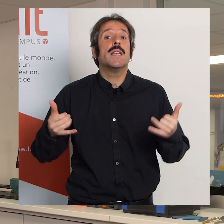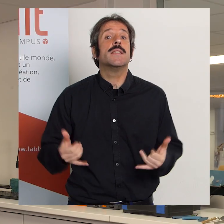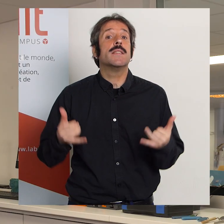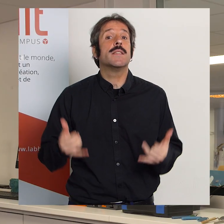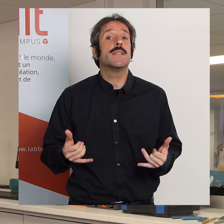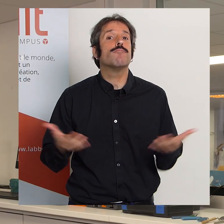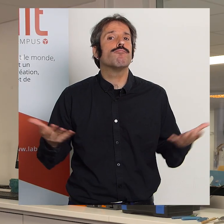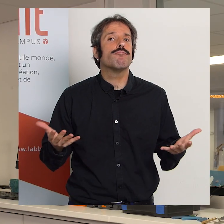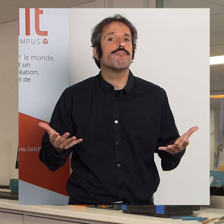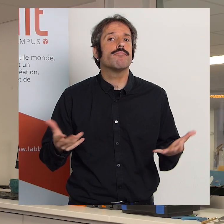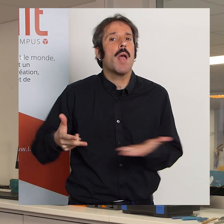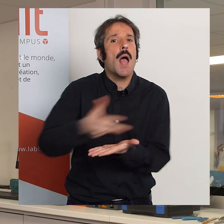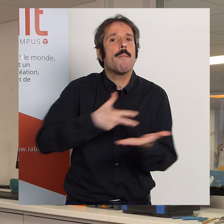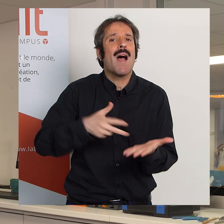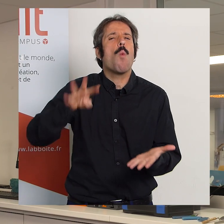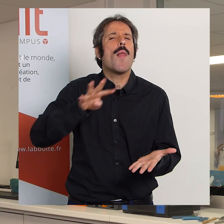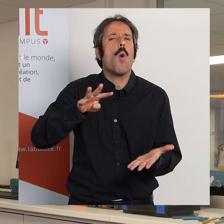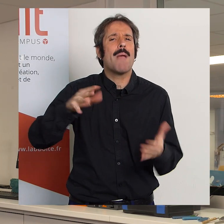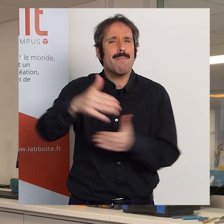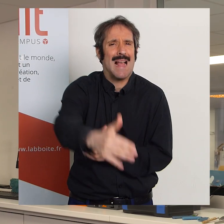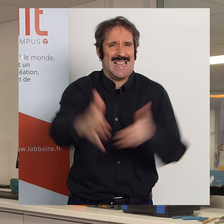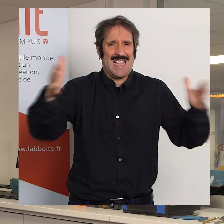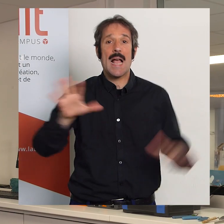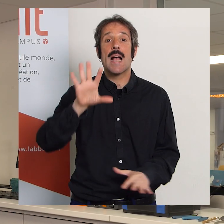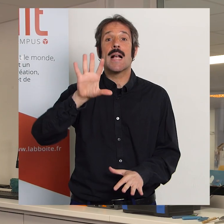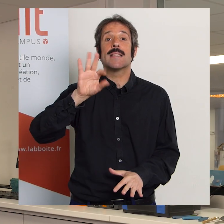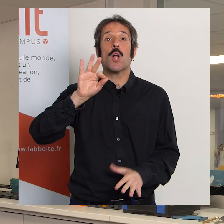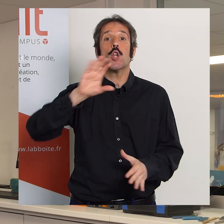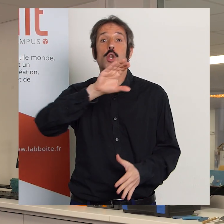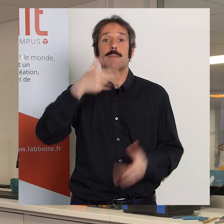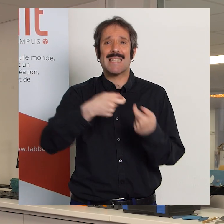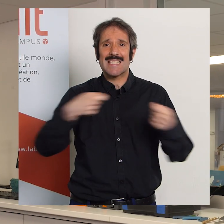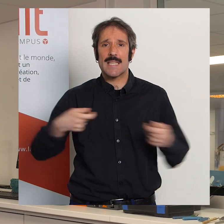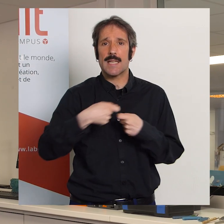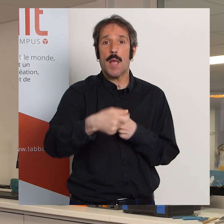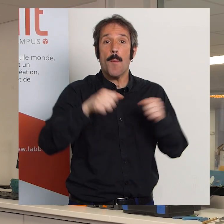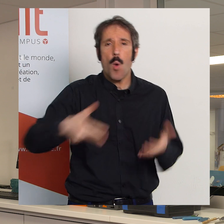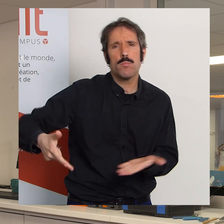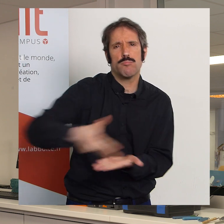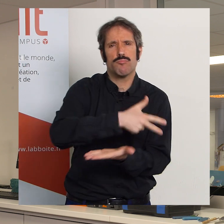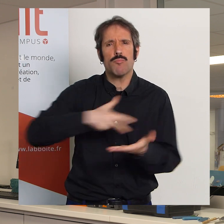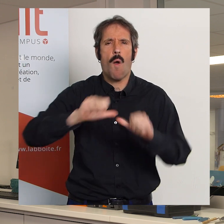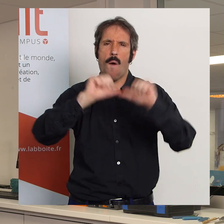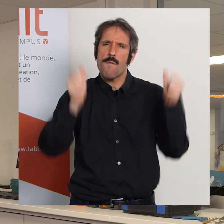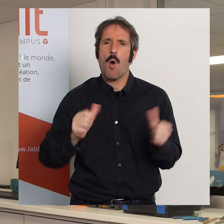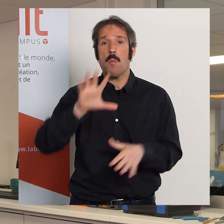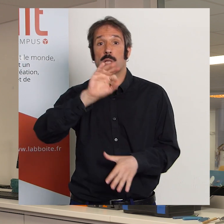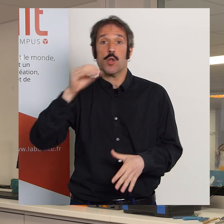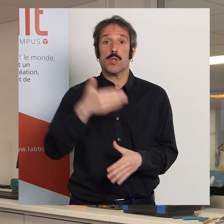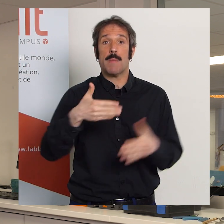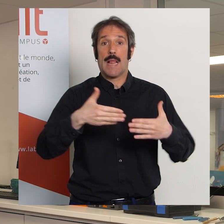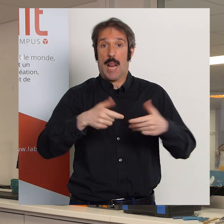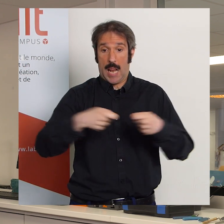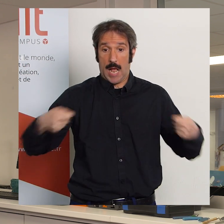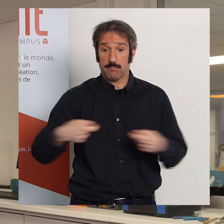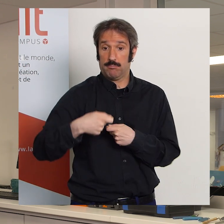Vous trouvez ici une imprimante Wanao avec un grand plateau de 50 cm donc qui va vous permettre d'imprimer des formes de